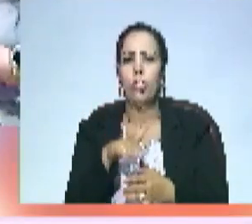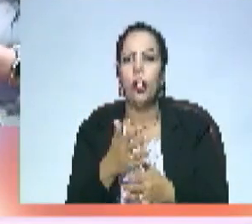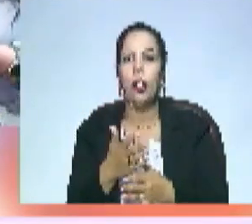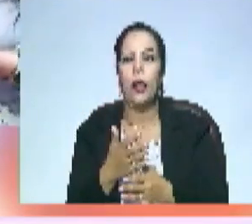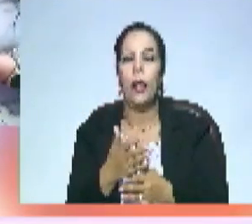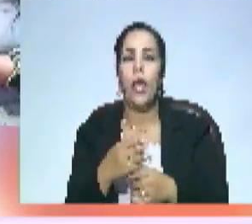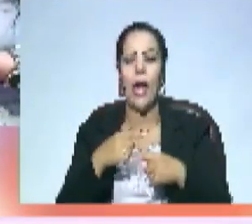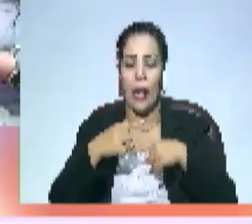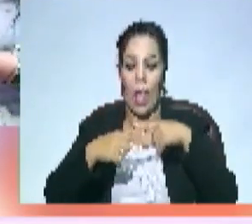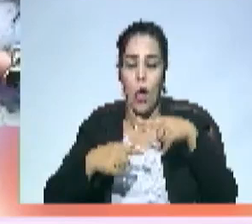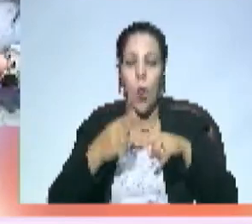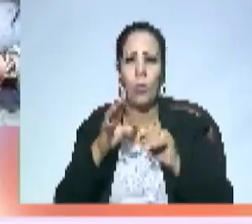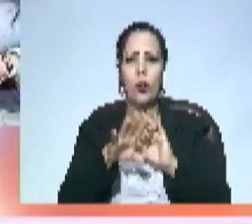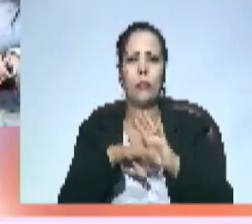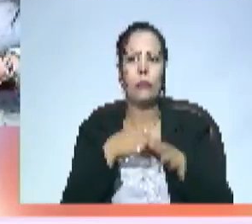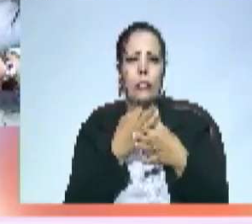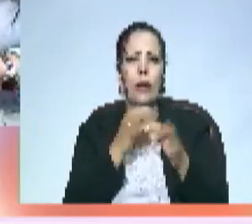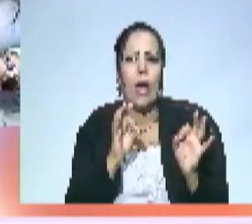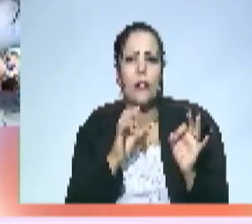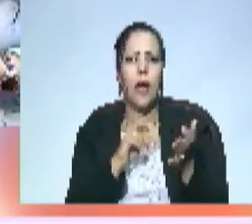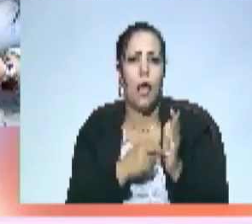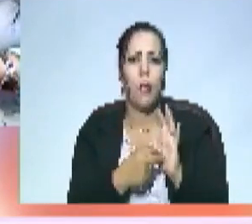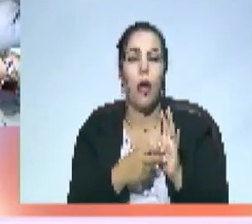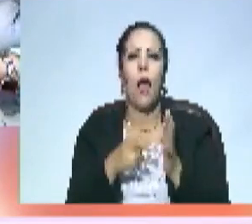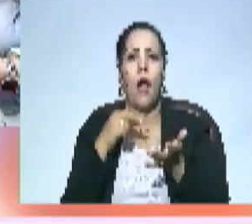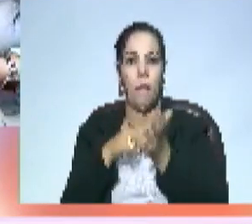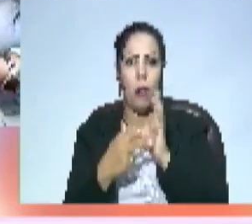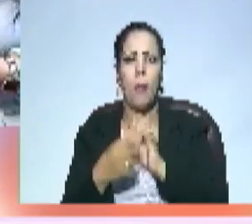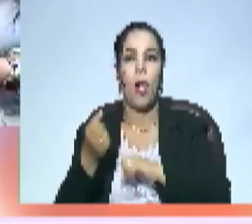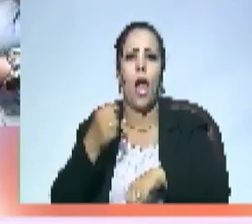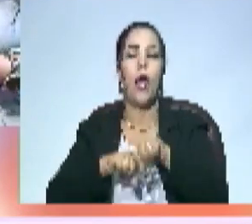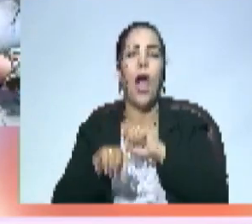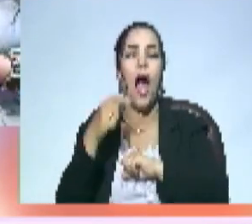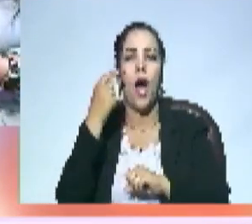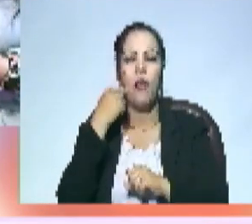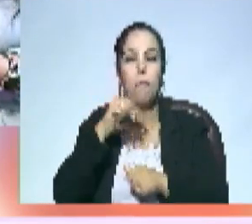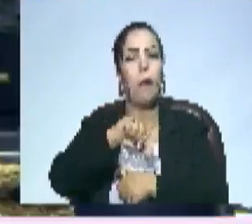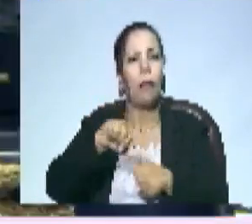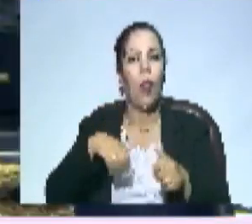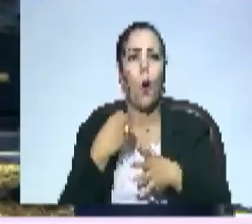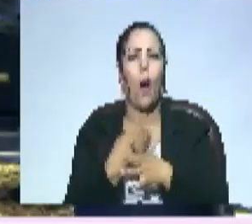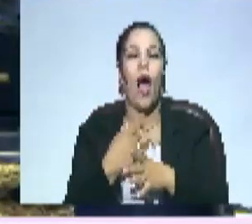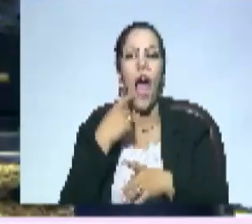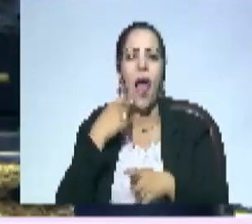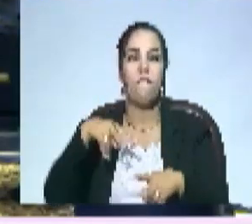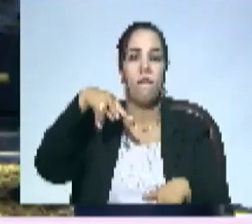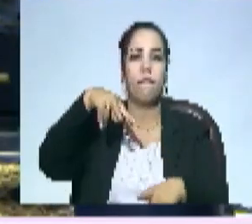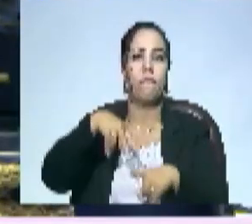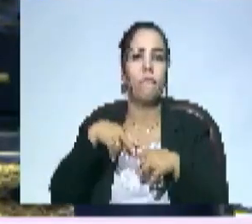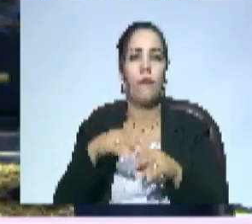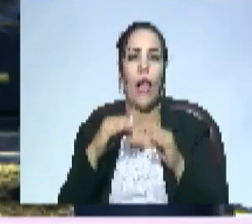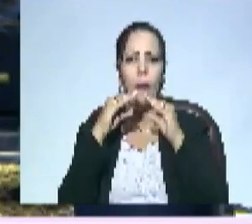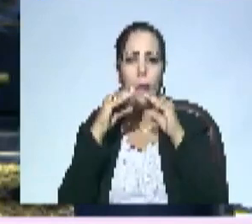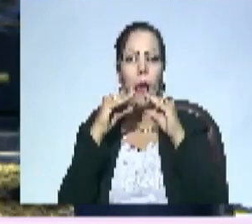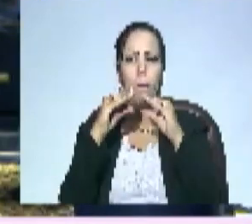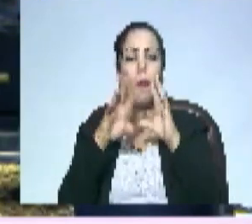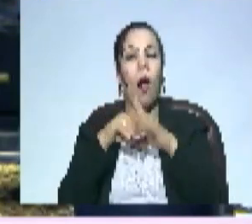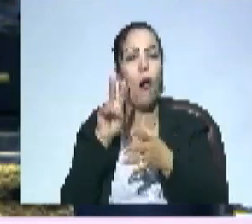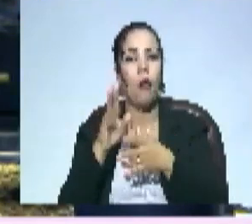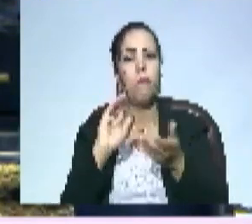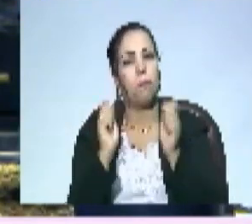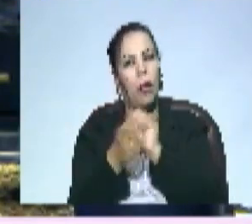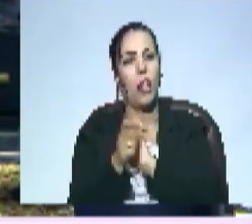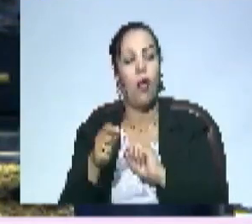الكيلون الجاهز يعمل ايه بنعملها بعجينه الكريب البدايل بقى بنعملها بعجينه الكريب